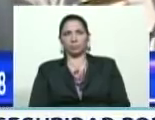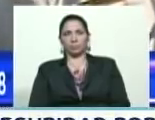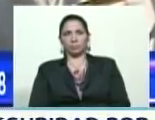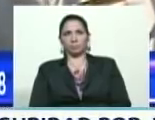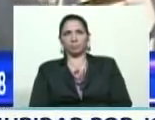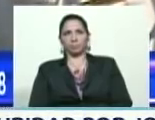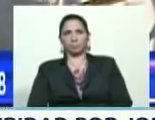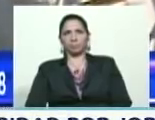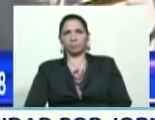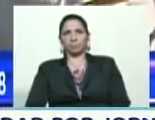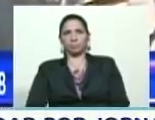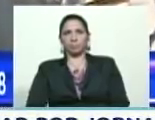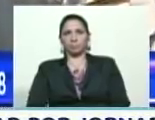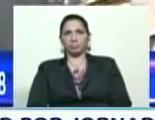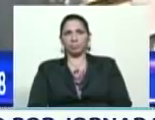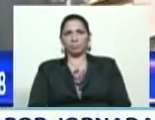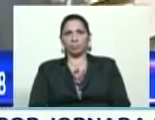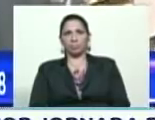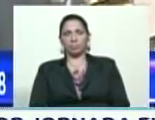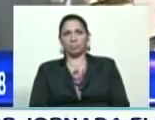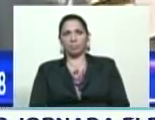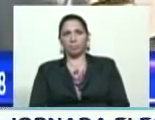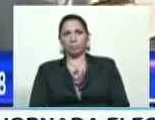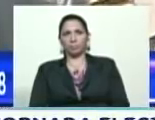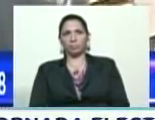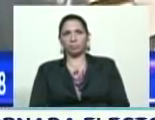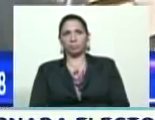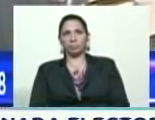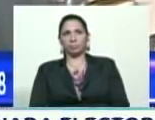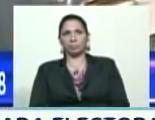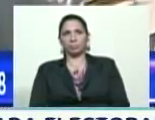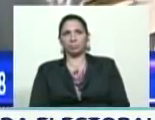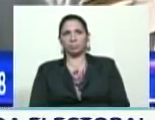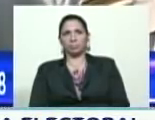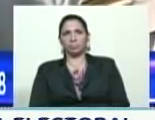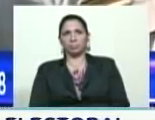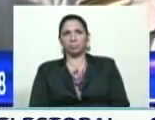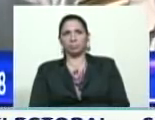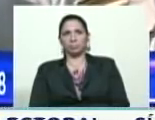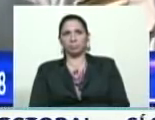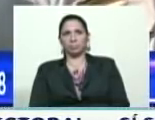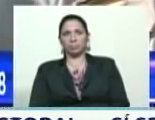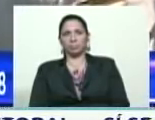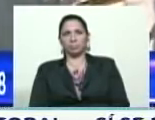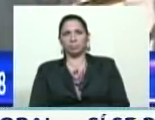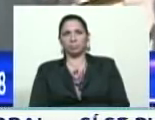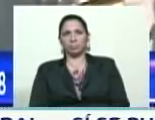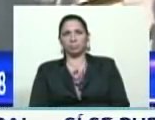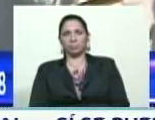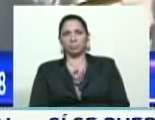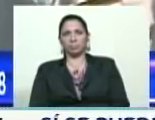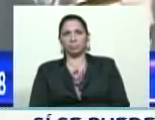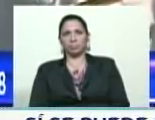акваторией Баренцева, Норвежского, Атлантического океана и Карибского моря.